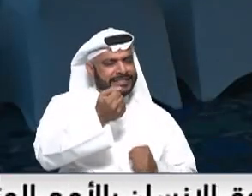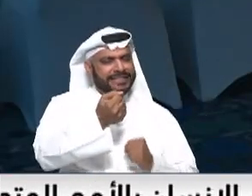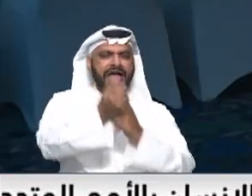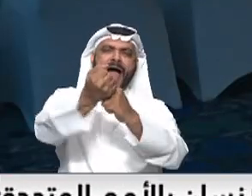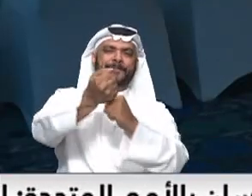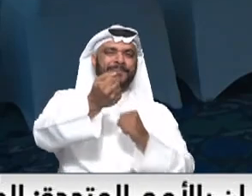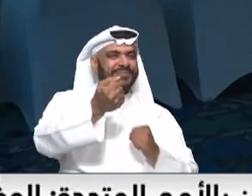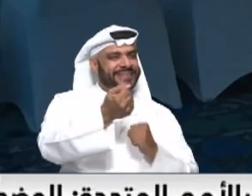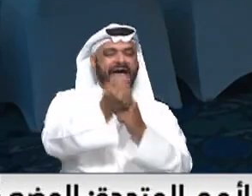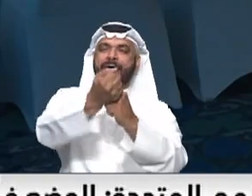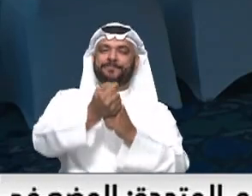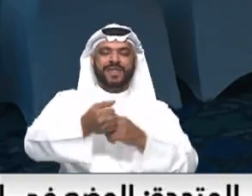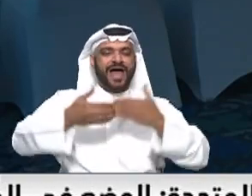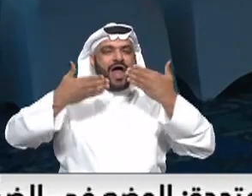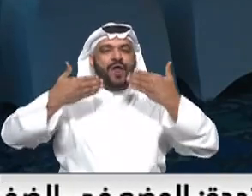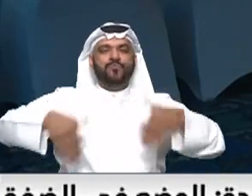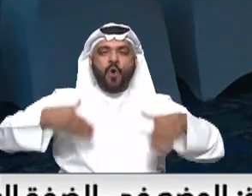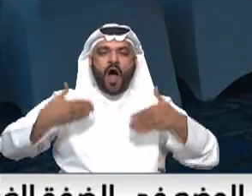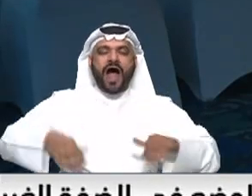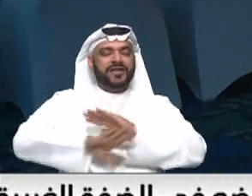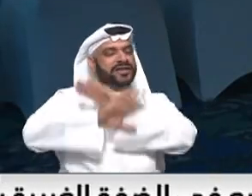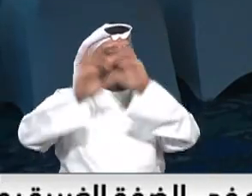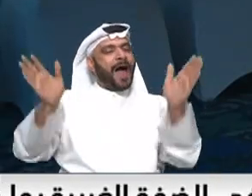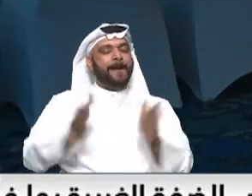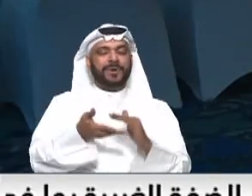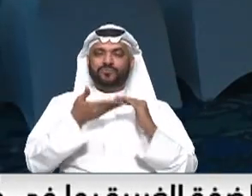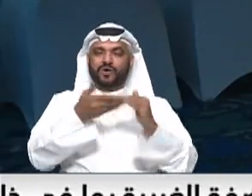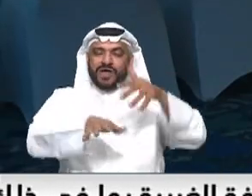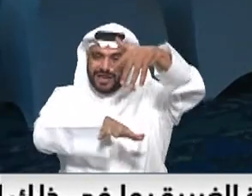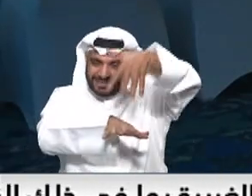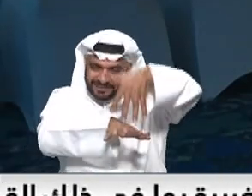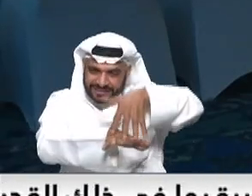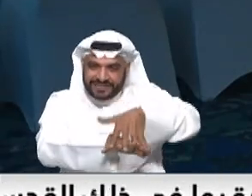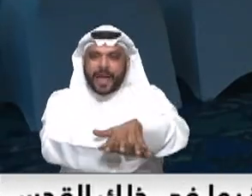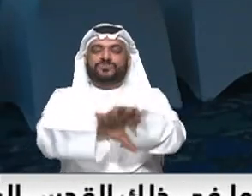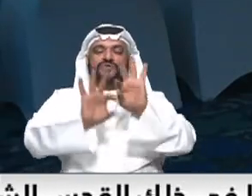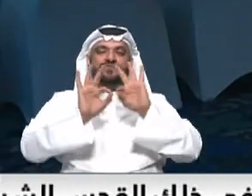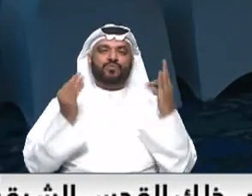نحو تمكين الأشخاص ذوي الإعاقة ليكونوا